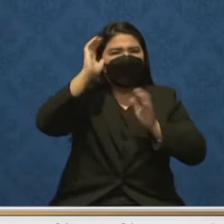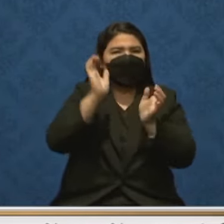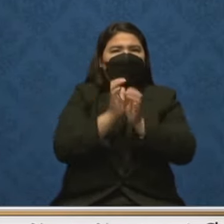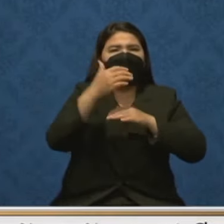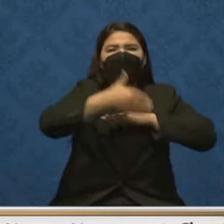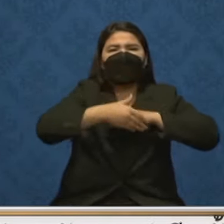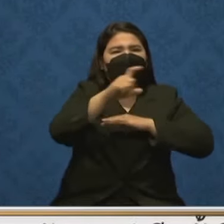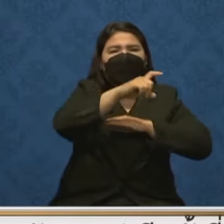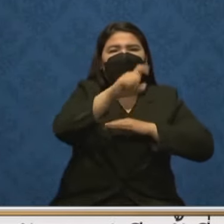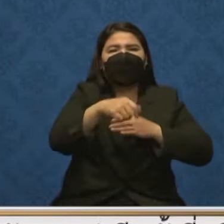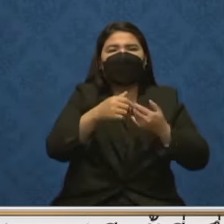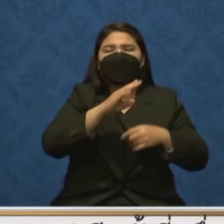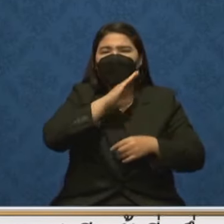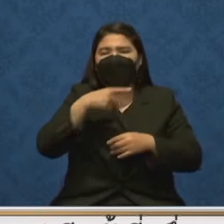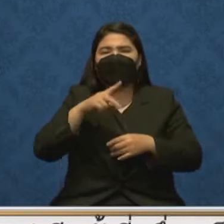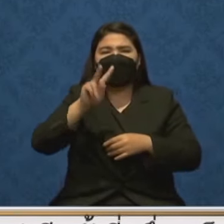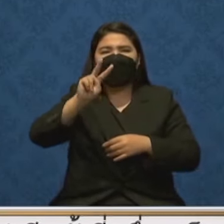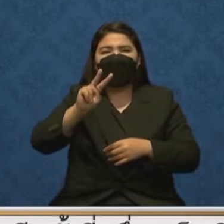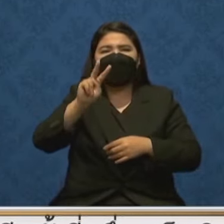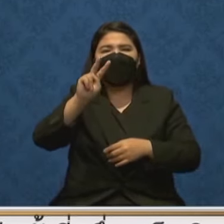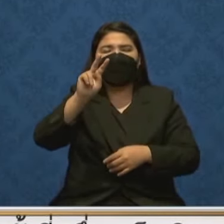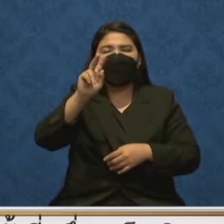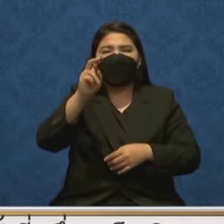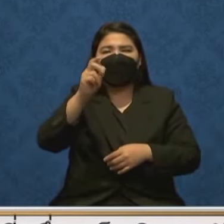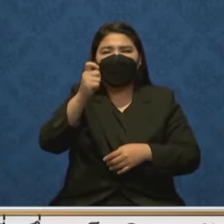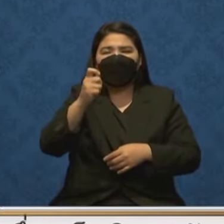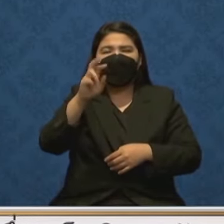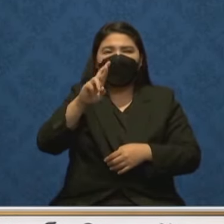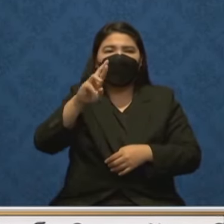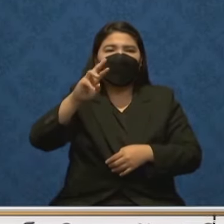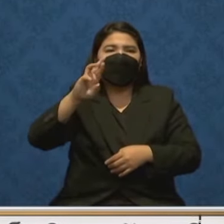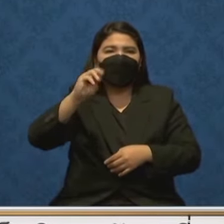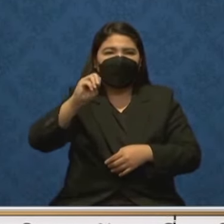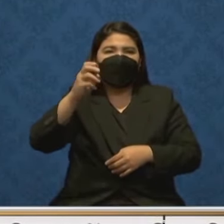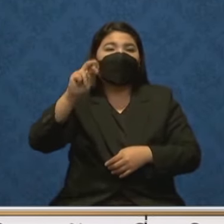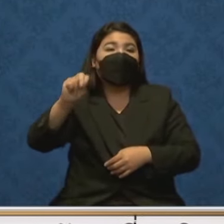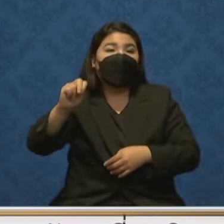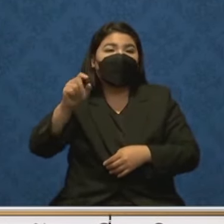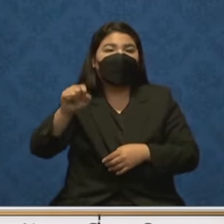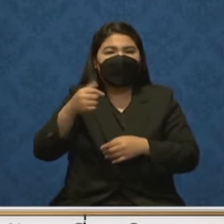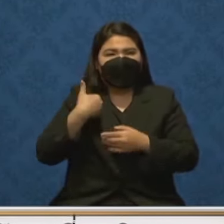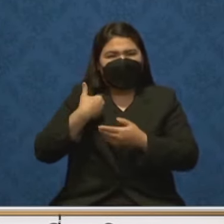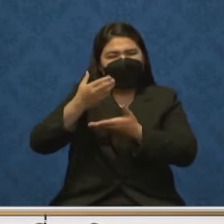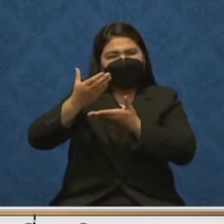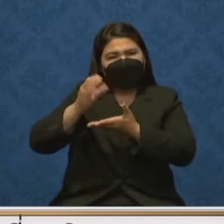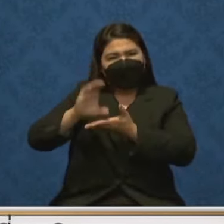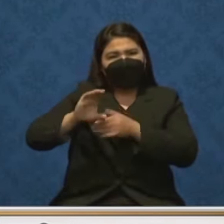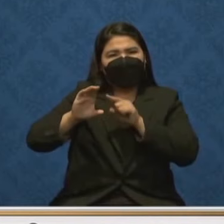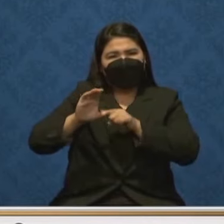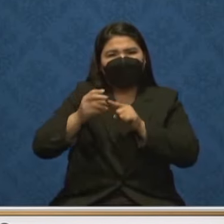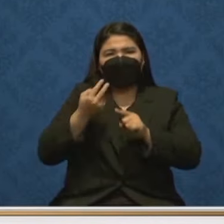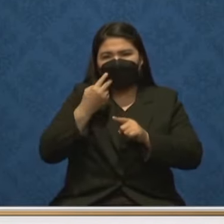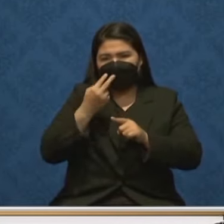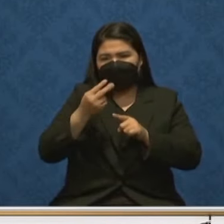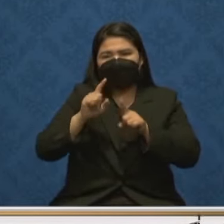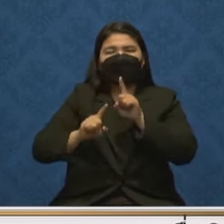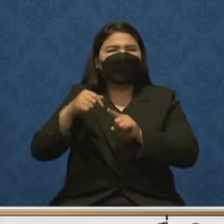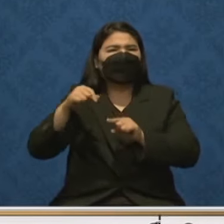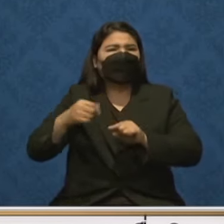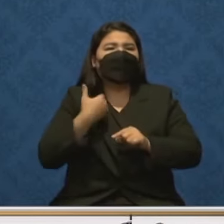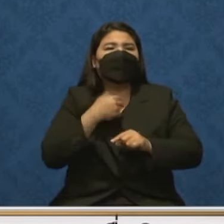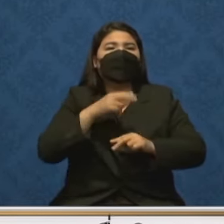ที่สวนรื่นดิฉันอยากให้วัดผลสัมฤทธิ์นะคะผลงานผลสัมฤทธิ์กับงบประมาณที่ได้ไปด้วยค่ะว่าวันวันหนึ่ง